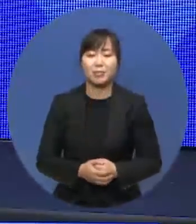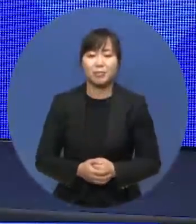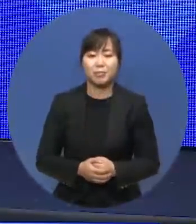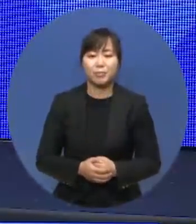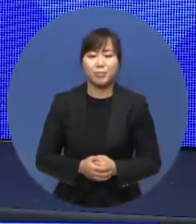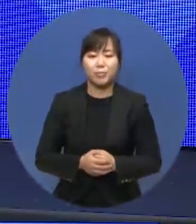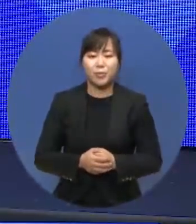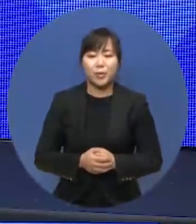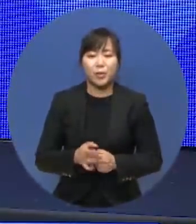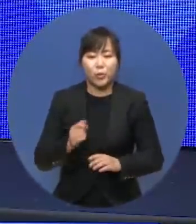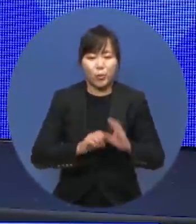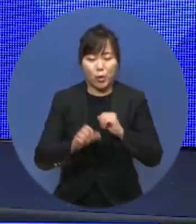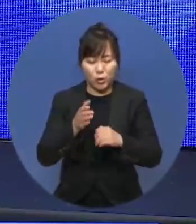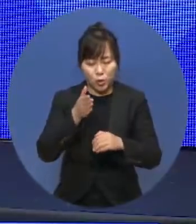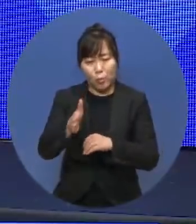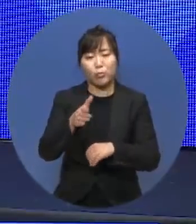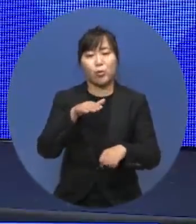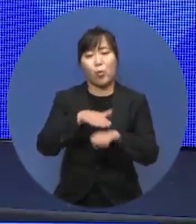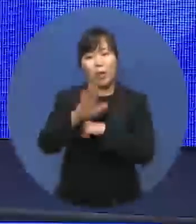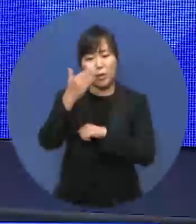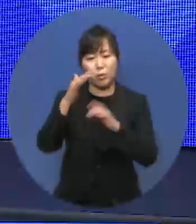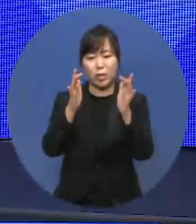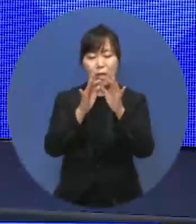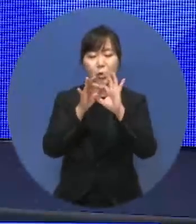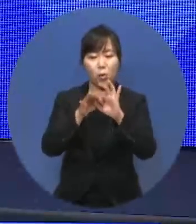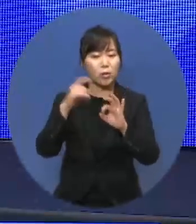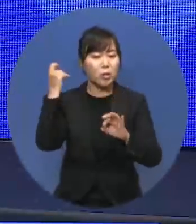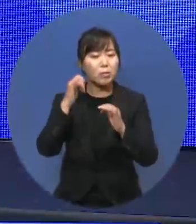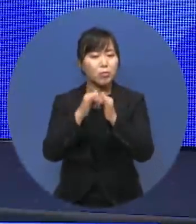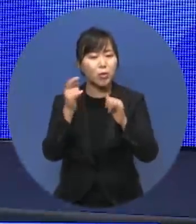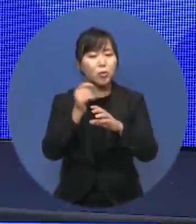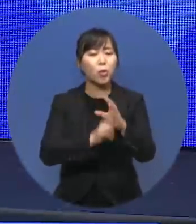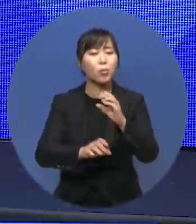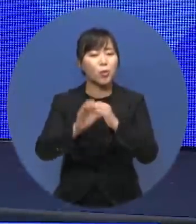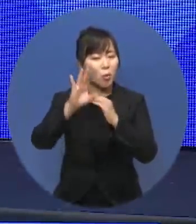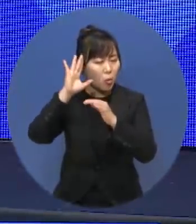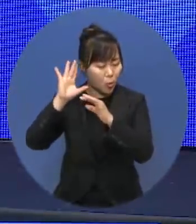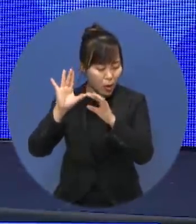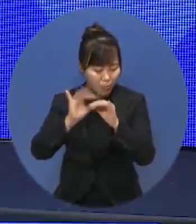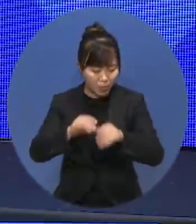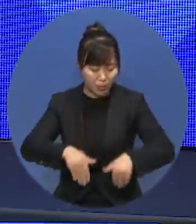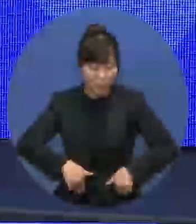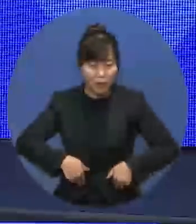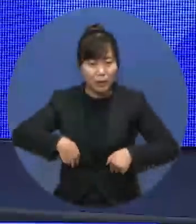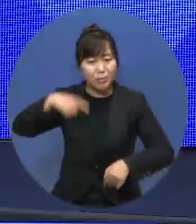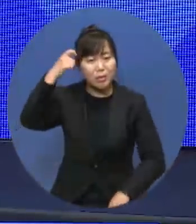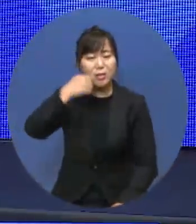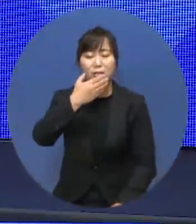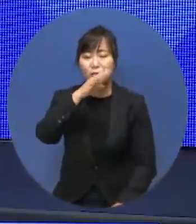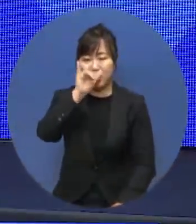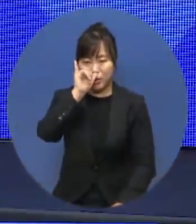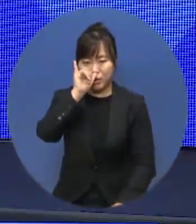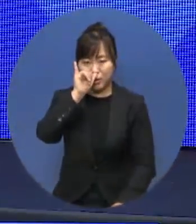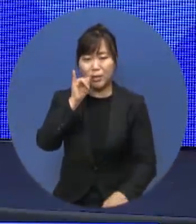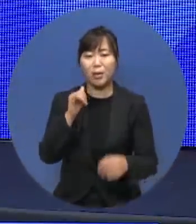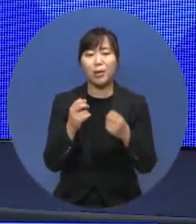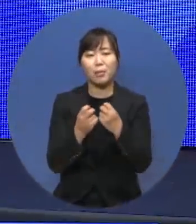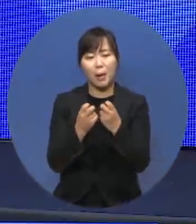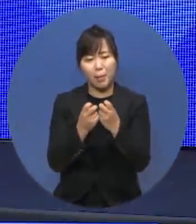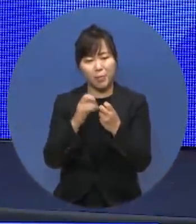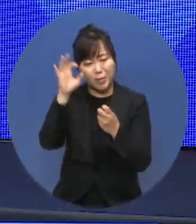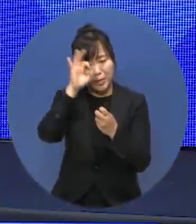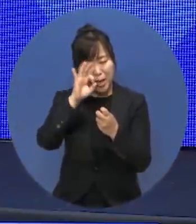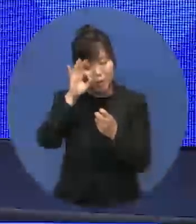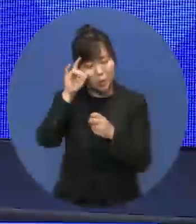그게 조금 더 전문화되고 또 온라인상에 들으시는 분들이 좀 더 공감하고 좀 따뜻함을 느낄 수 있는 방법을